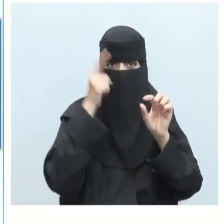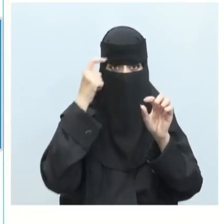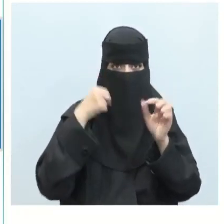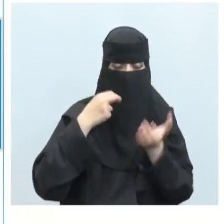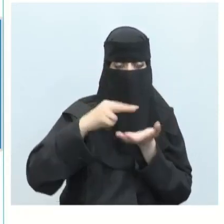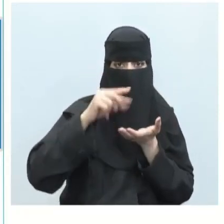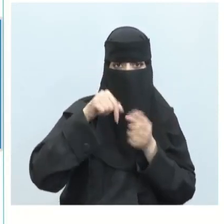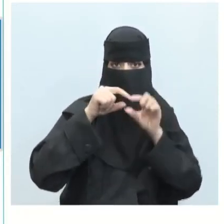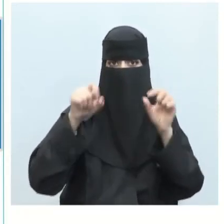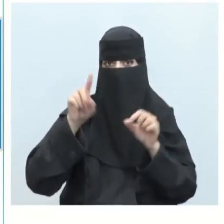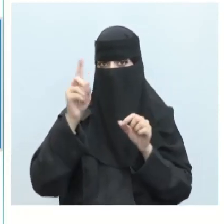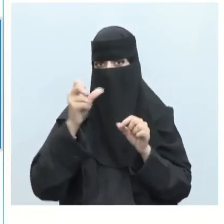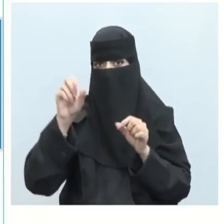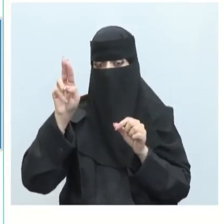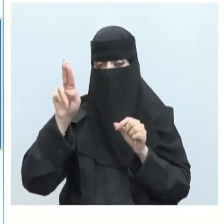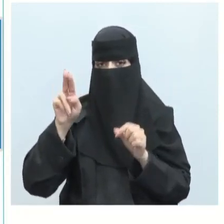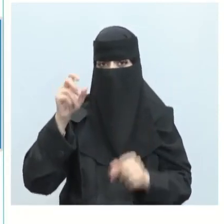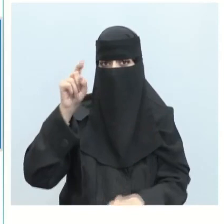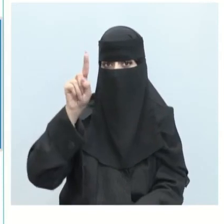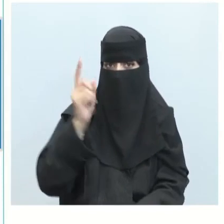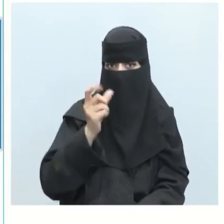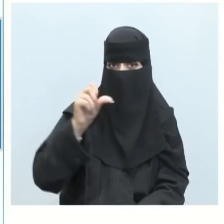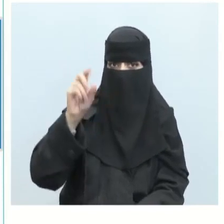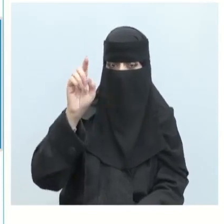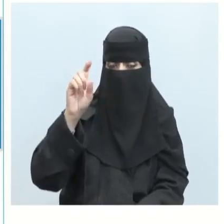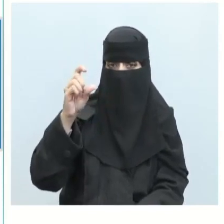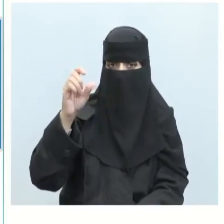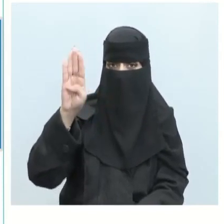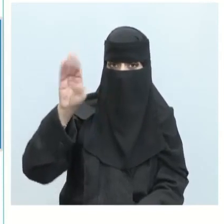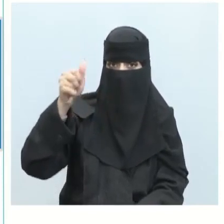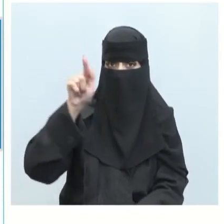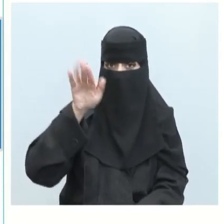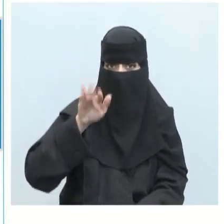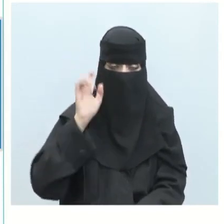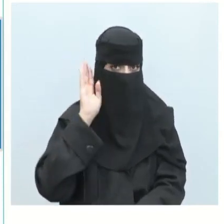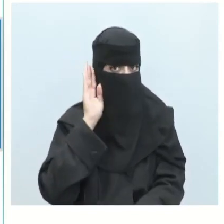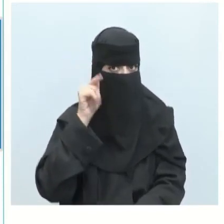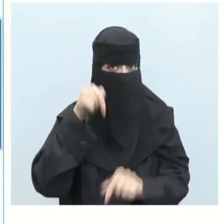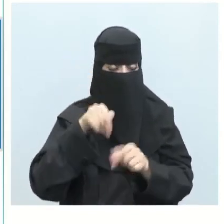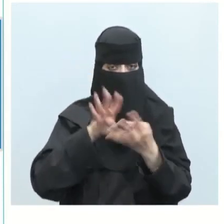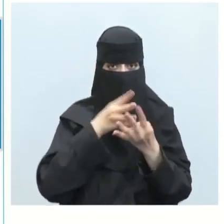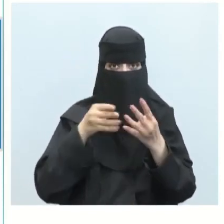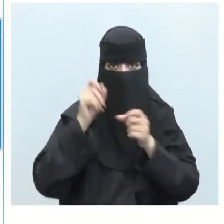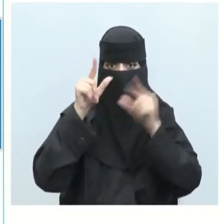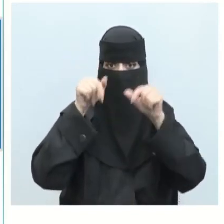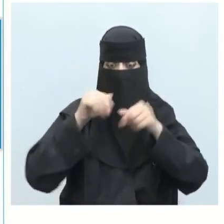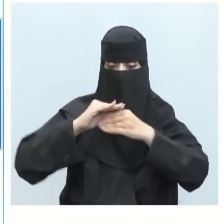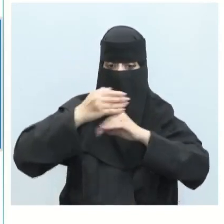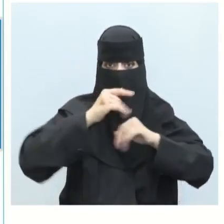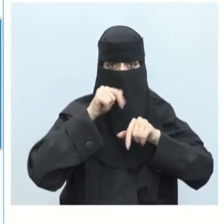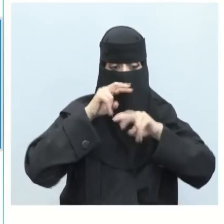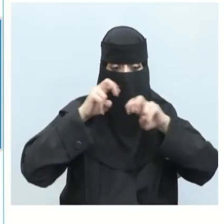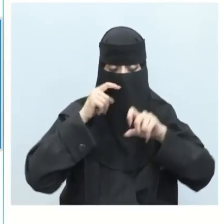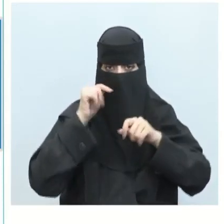ولكن توجد كلمه برودكاست اي انه يتنصت على الاجهزه الاخرى على هذه الشبكه يقوم كذلك في